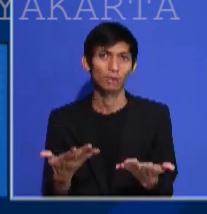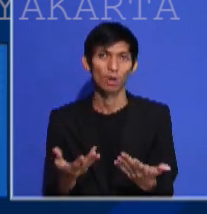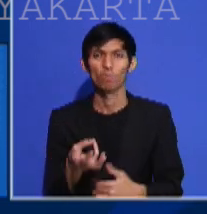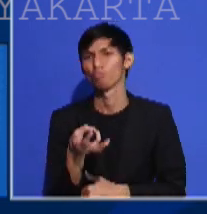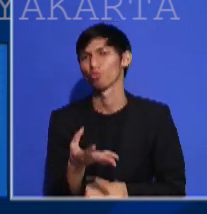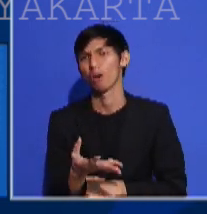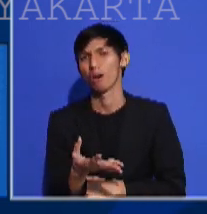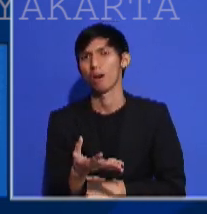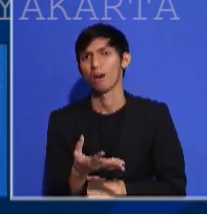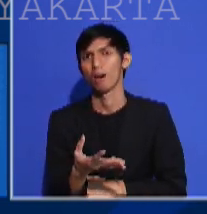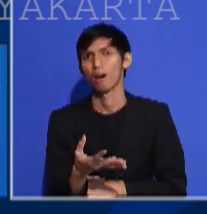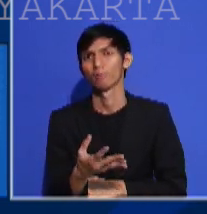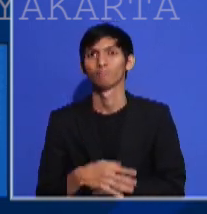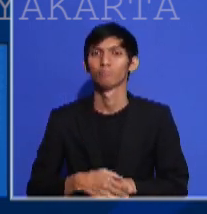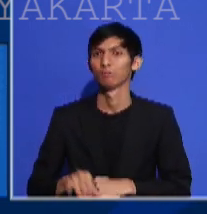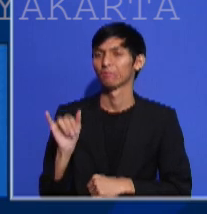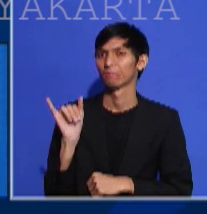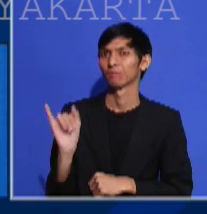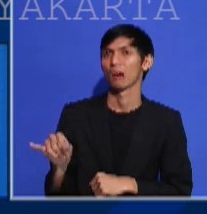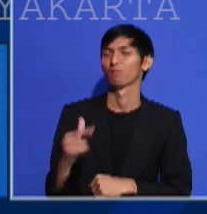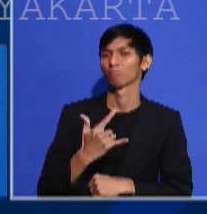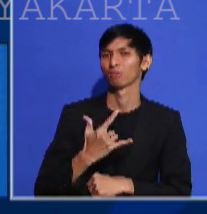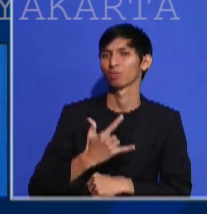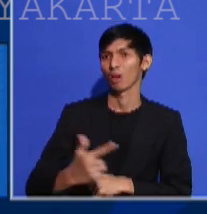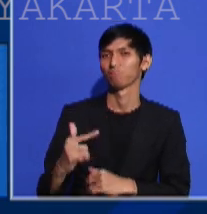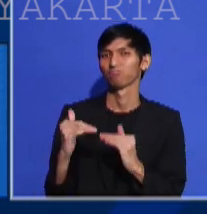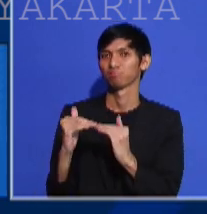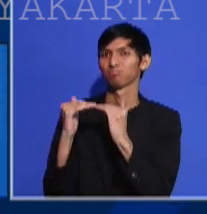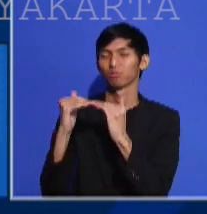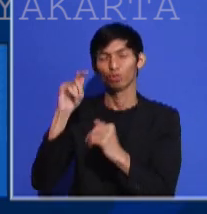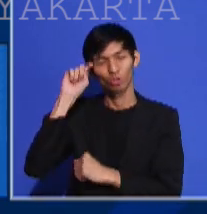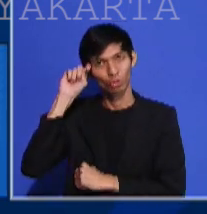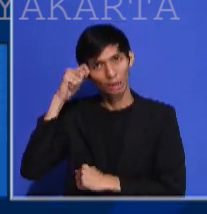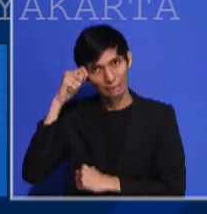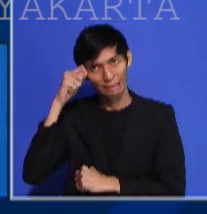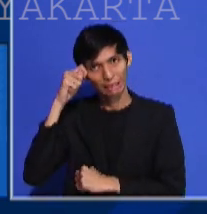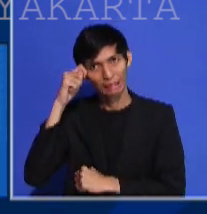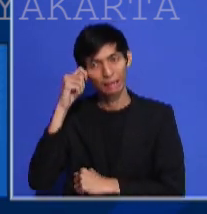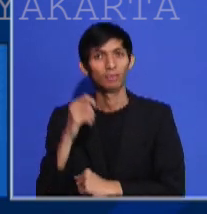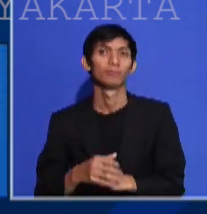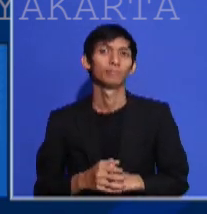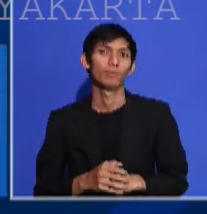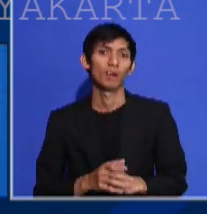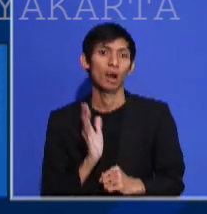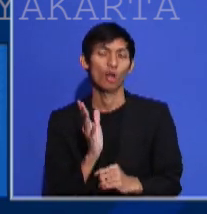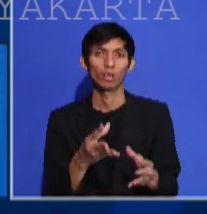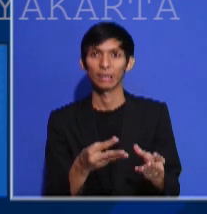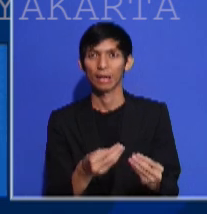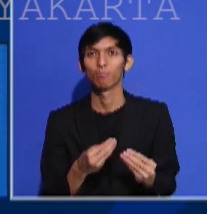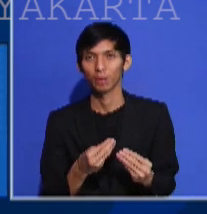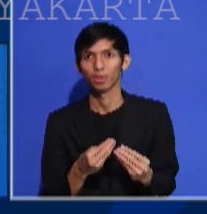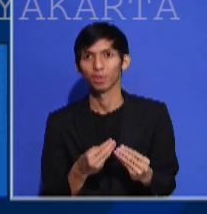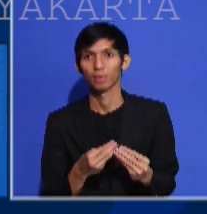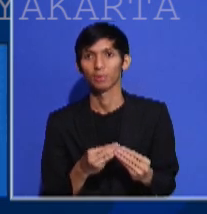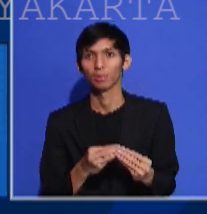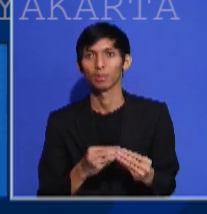sendiri betul mempertahankan itu lebih sulit baik Konita ini kalau saya tidak salah mendapatkan gelar mesin pemburu